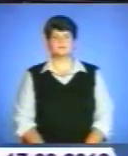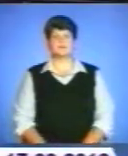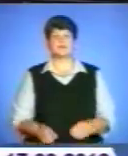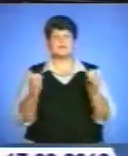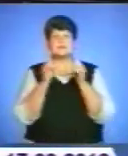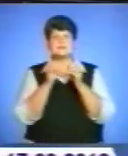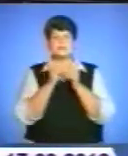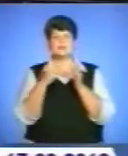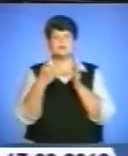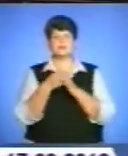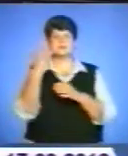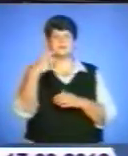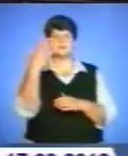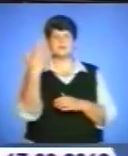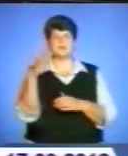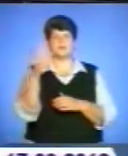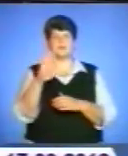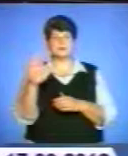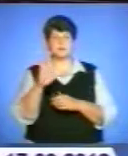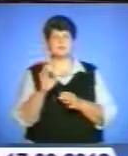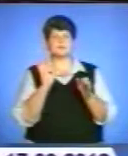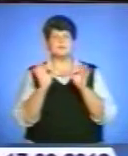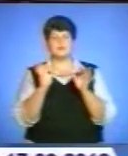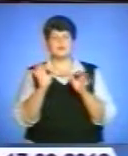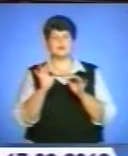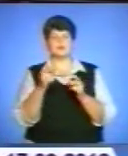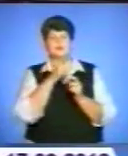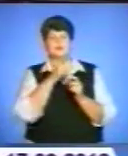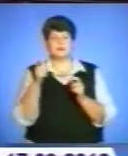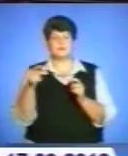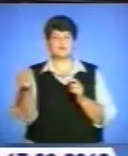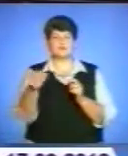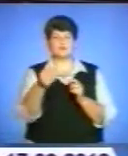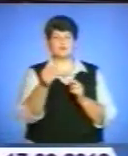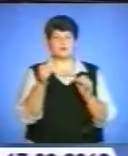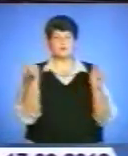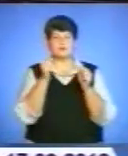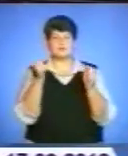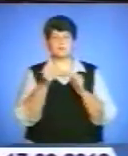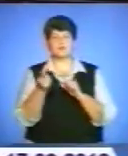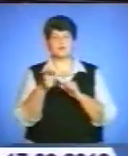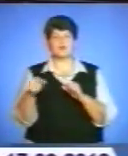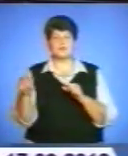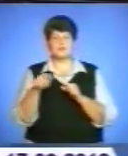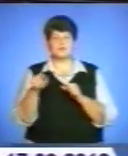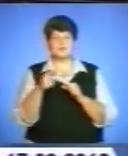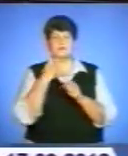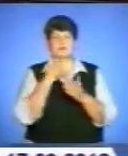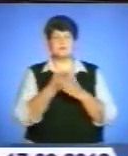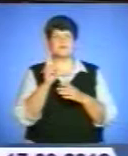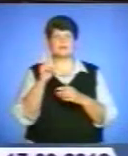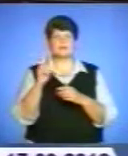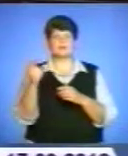З 10 по 25 вересня – оптимальні строки сівби озимих зернових на Тернопільщині. З огляду на це у Кременецькому районі